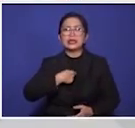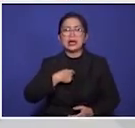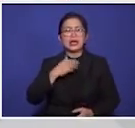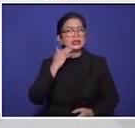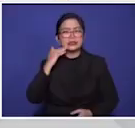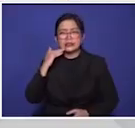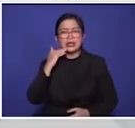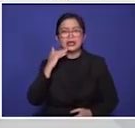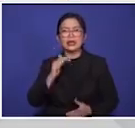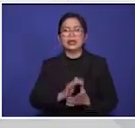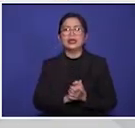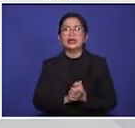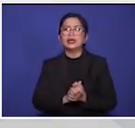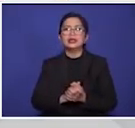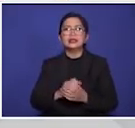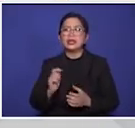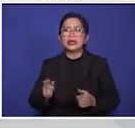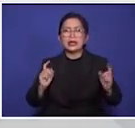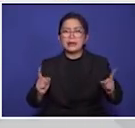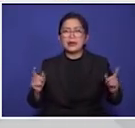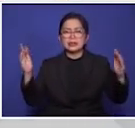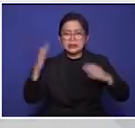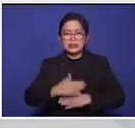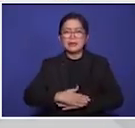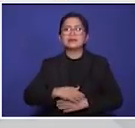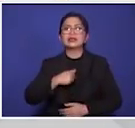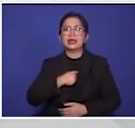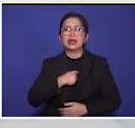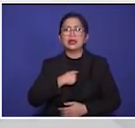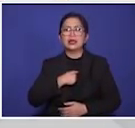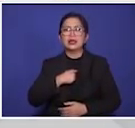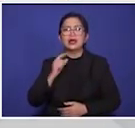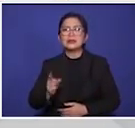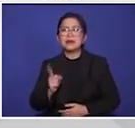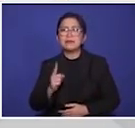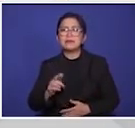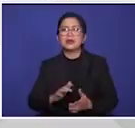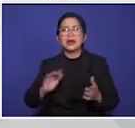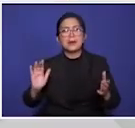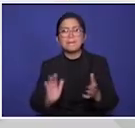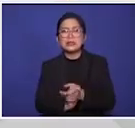ukhuwah islamiah kita menjaga ukhuwah wataniah kita karena persatuan